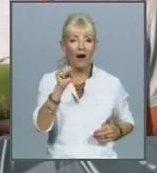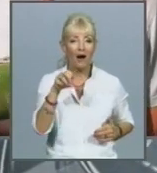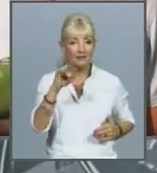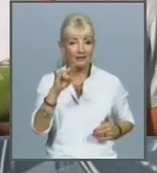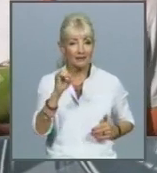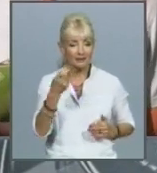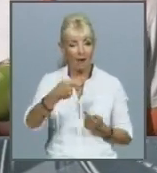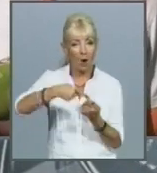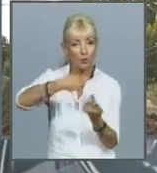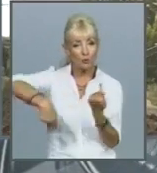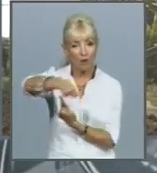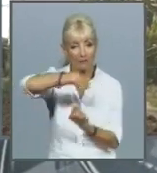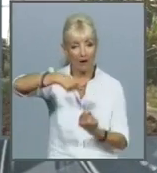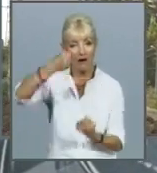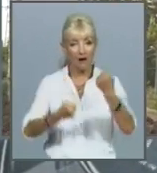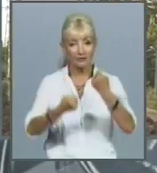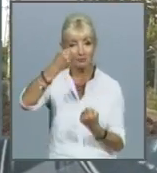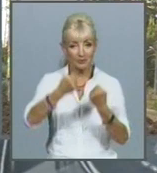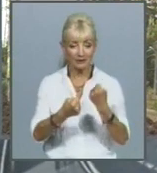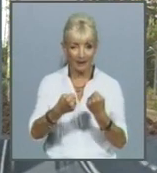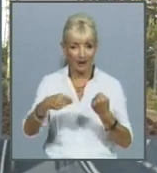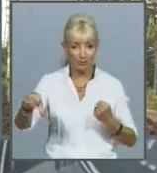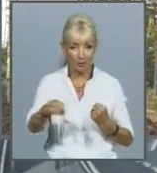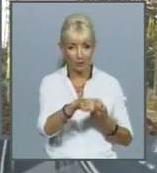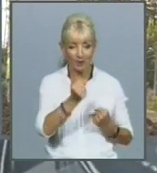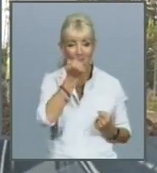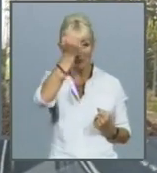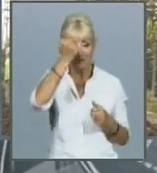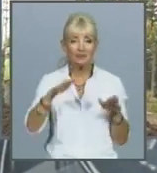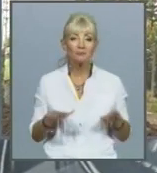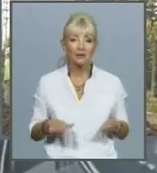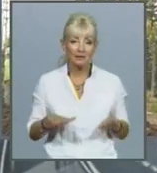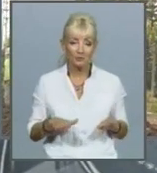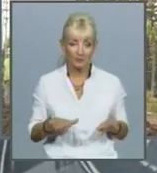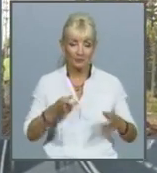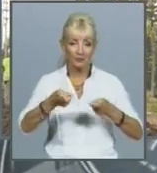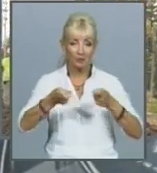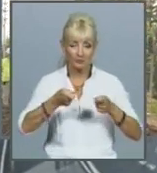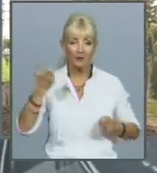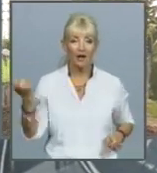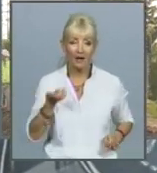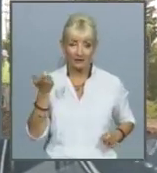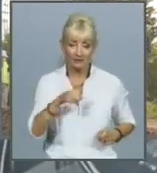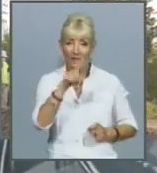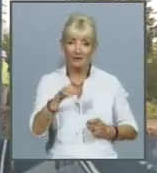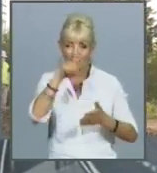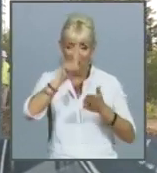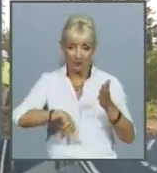круговая автомобильная дорога. Благодарим местную власть Харкова за